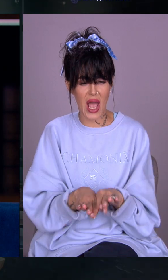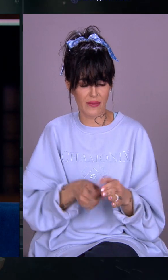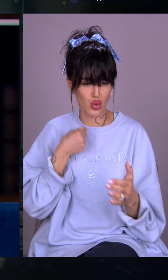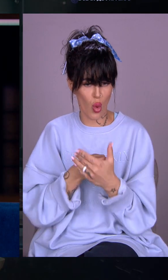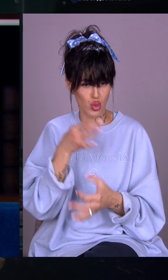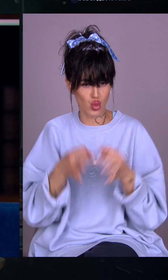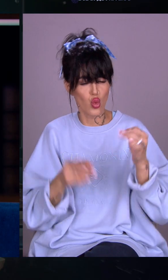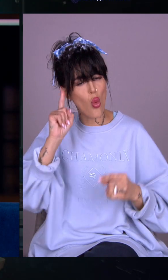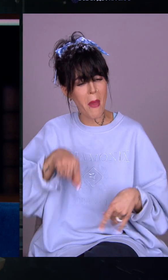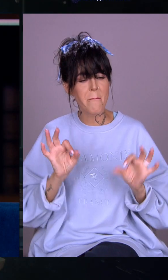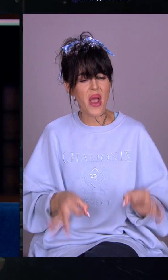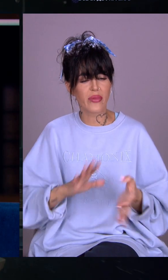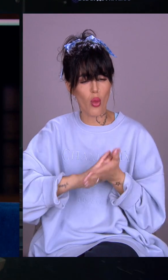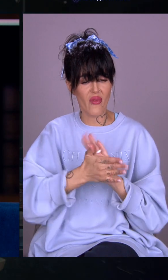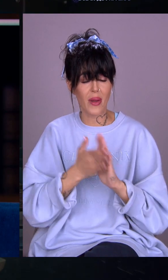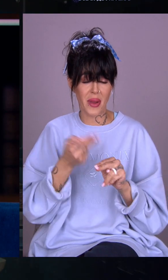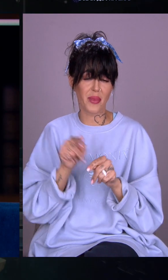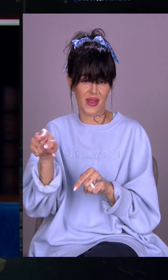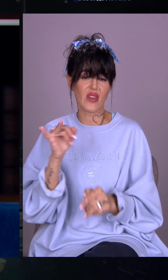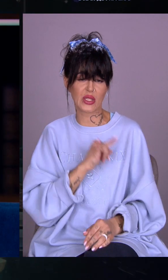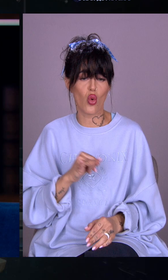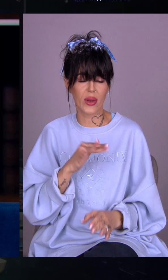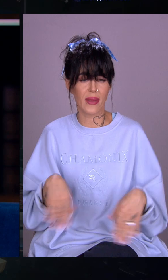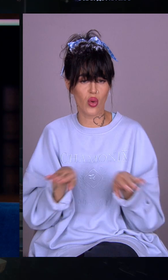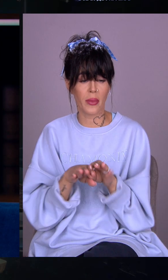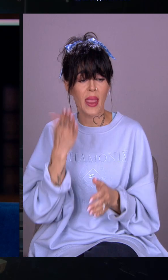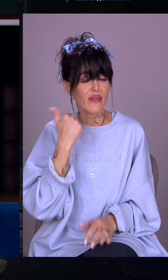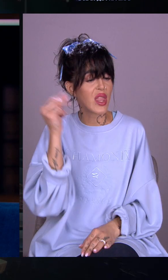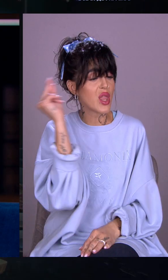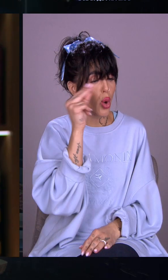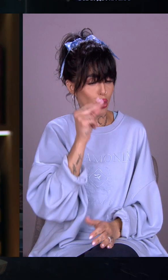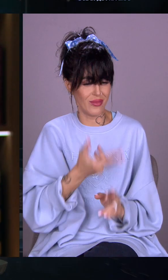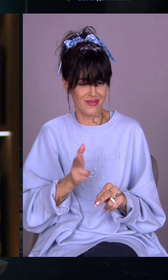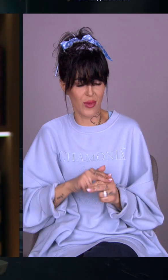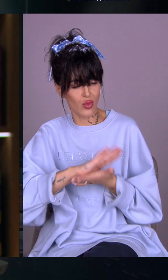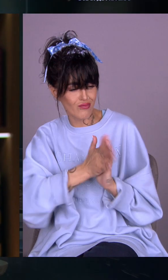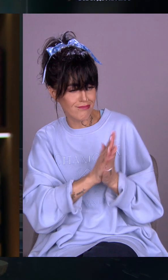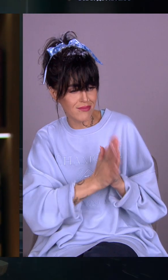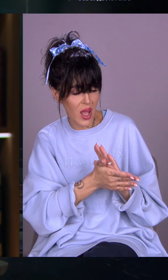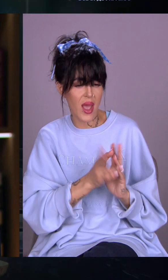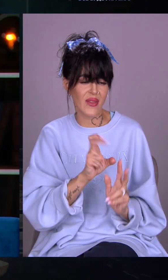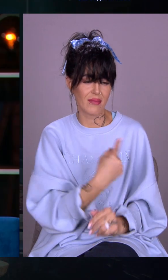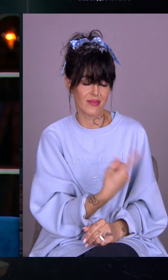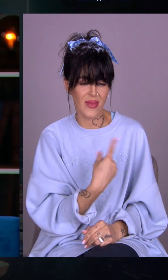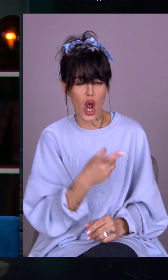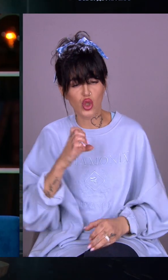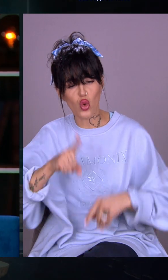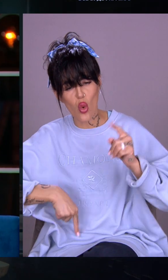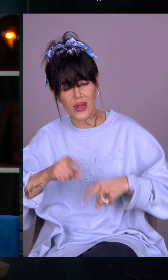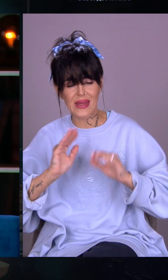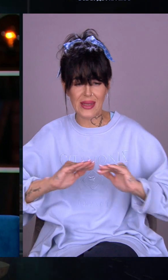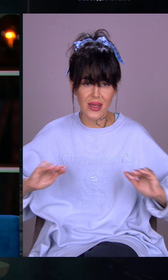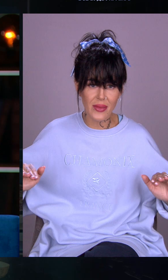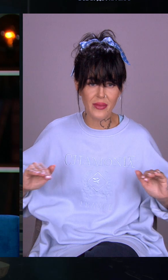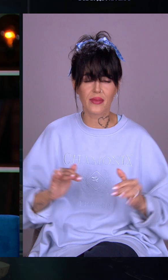мені здається, що це та історія про те, коли ми вчимося домовлятися і вибудовувати якийсь він-він для себе. До речі, є в мене теж там